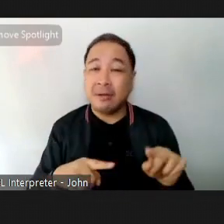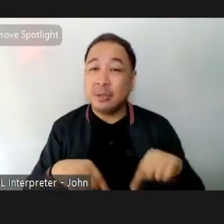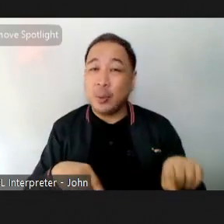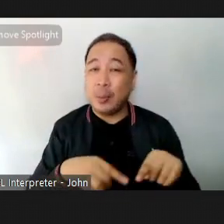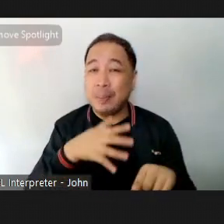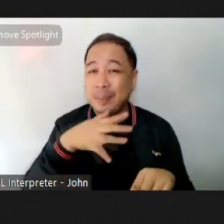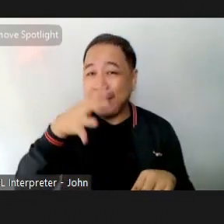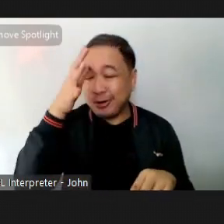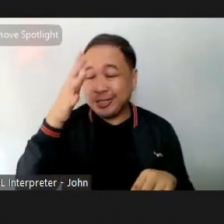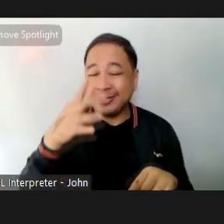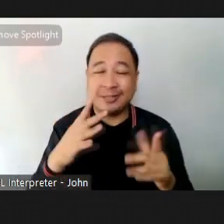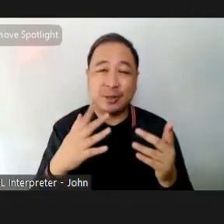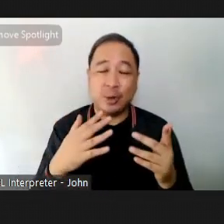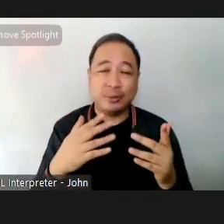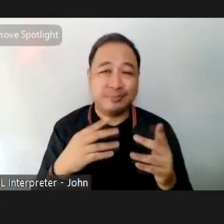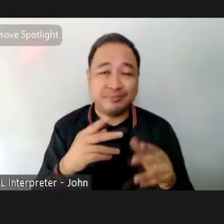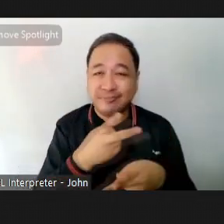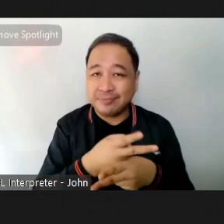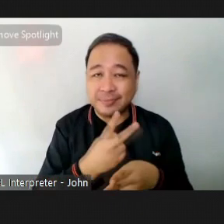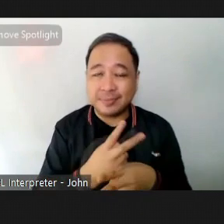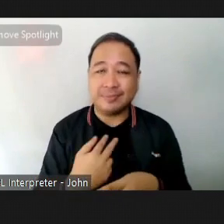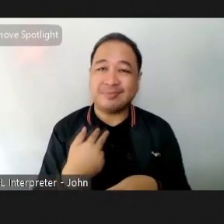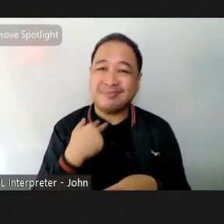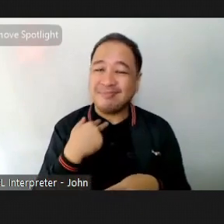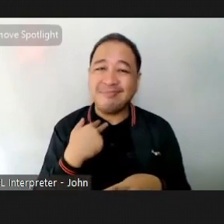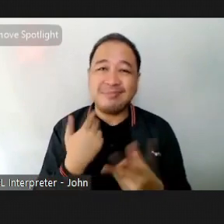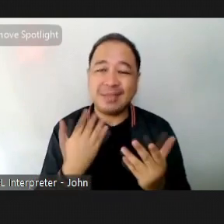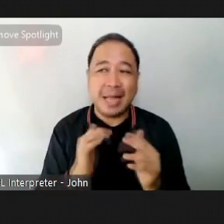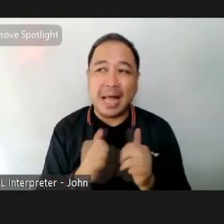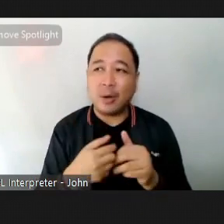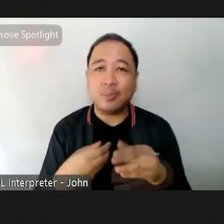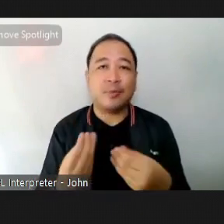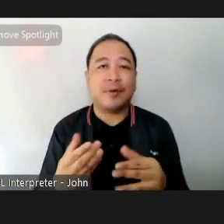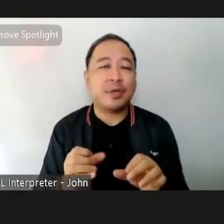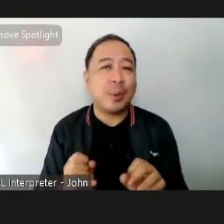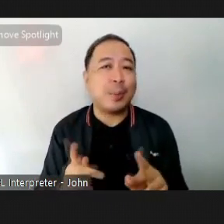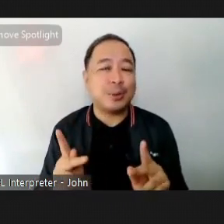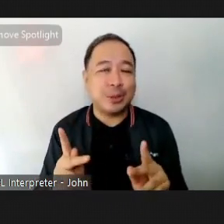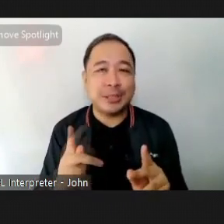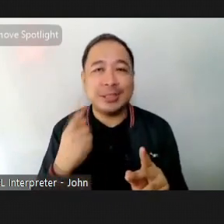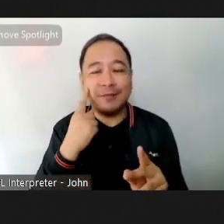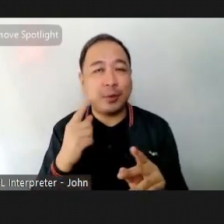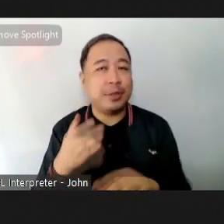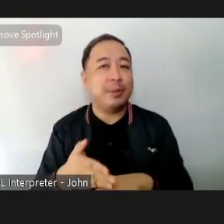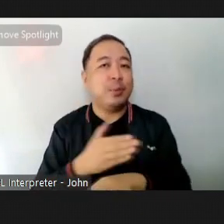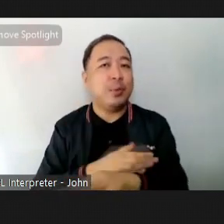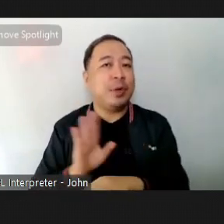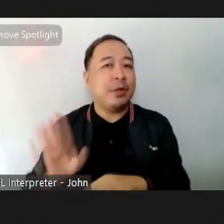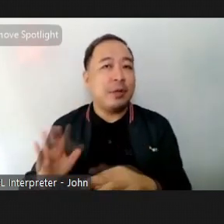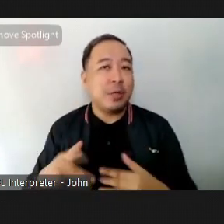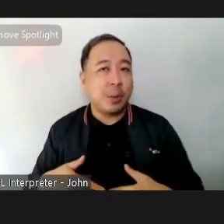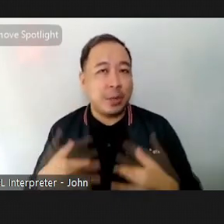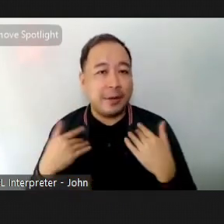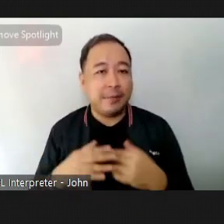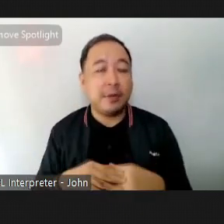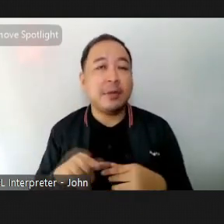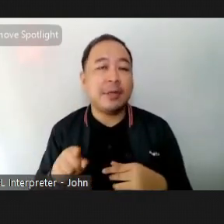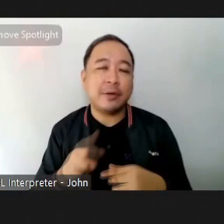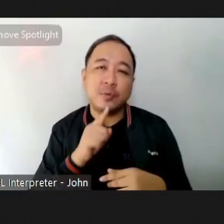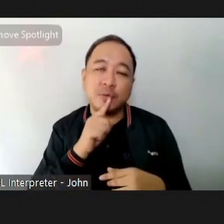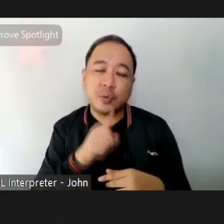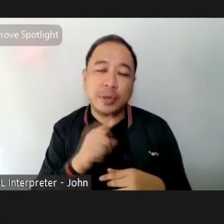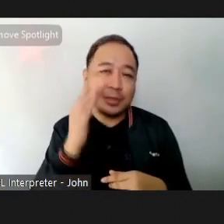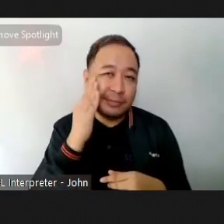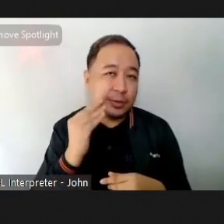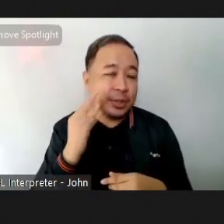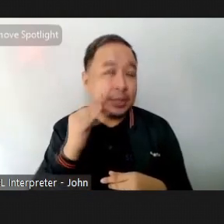sila sa opportunities para bigyan sila ng mas magandang buhay. Isa yan sa harsh reality ng society